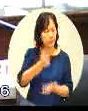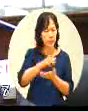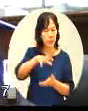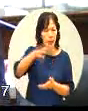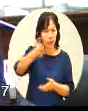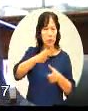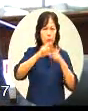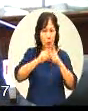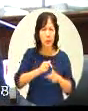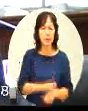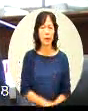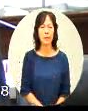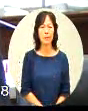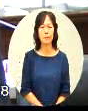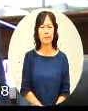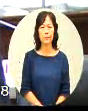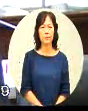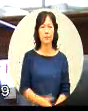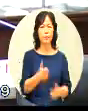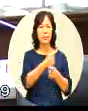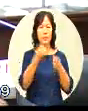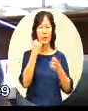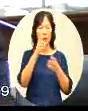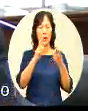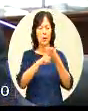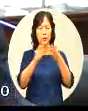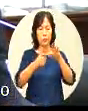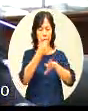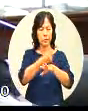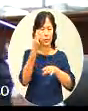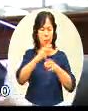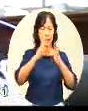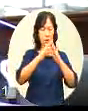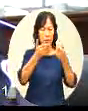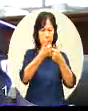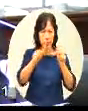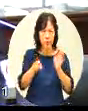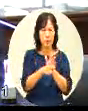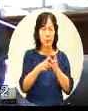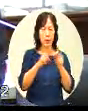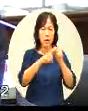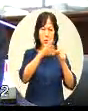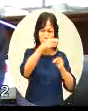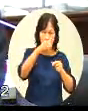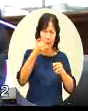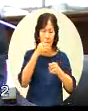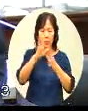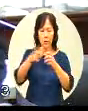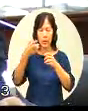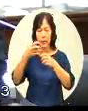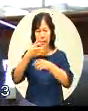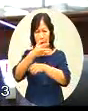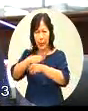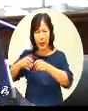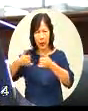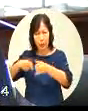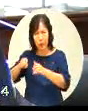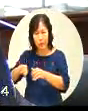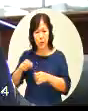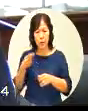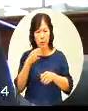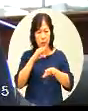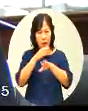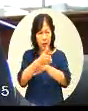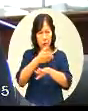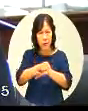长，请回答。 谢谢主席，谢谢议员哦。其实咱中山路跟咱沿海路哦，这种车侧